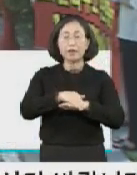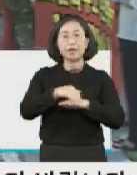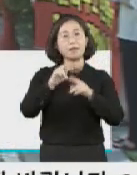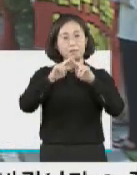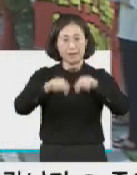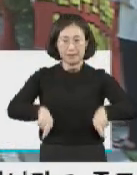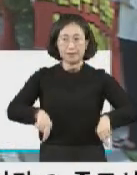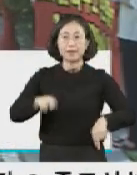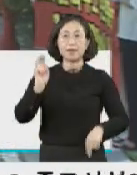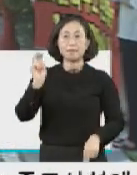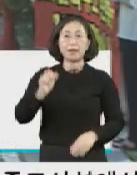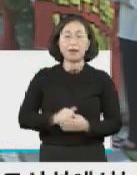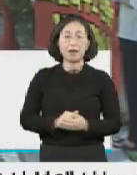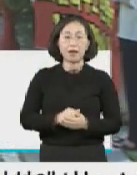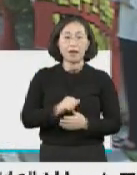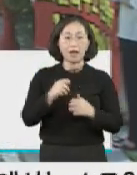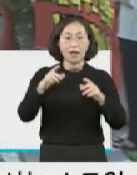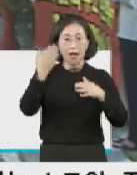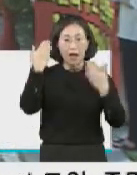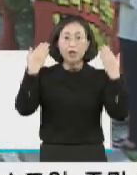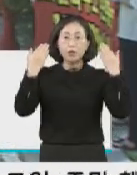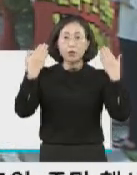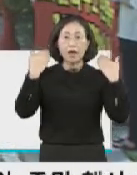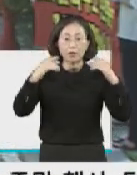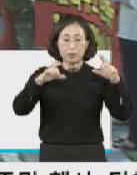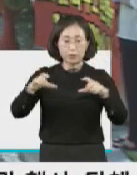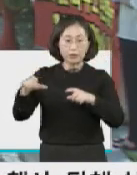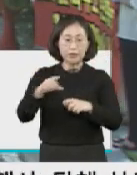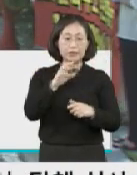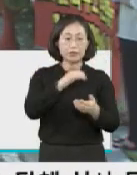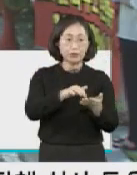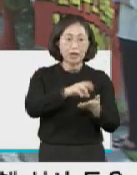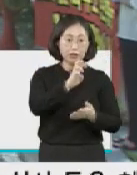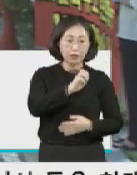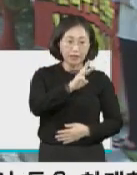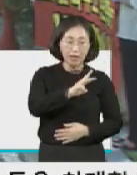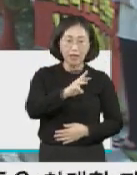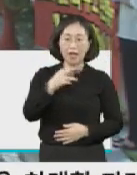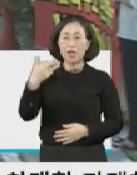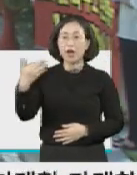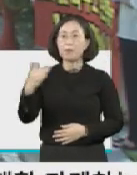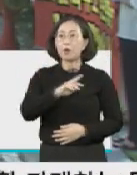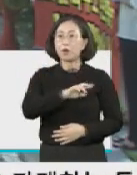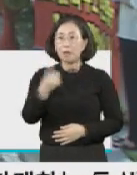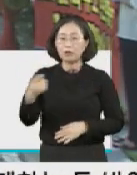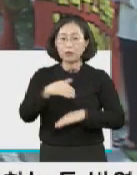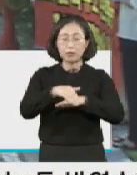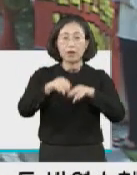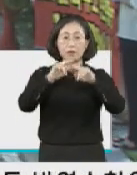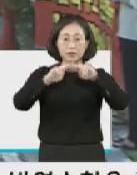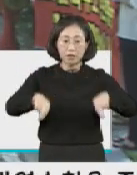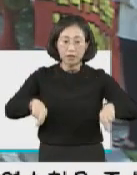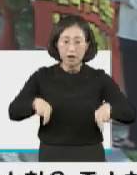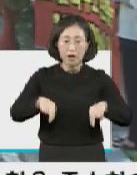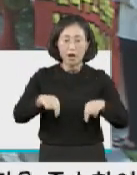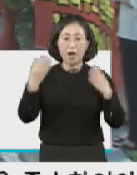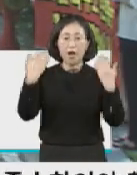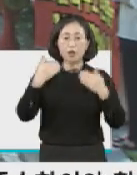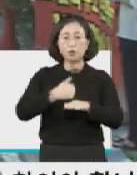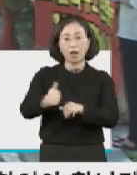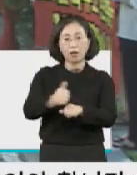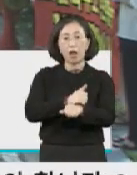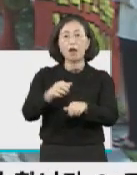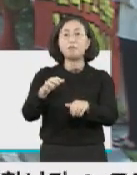보입니다. 33개로 쪼개졌던 학교군을 19개로 묶기로 했던 방침을 철회해 원거리 통학에 따른 불편이